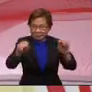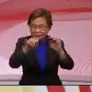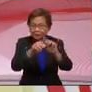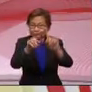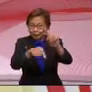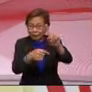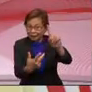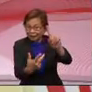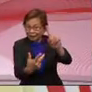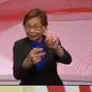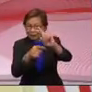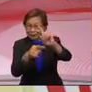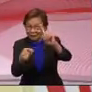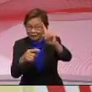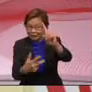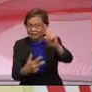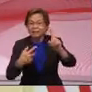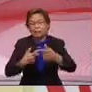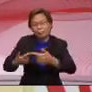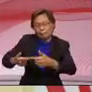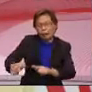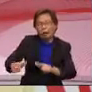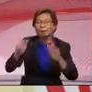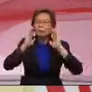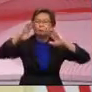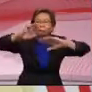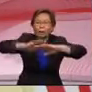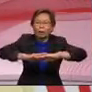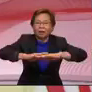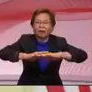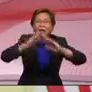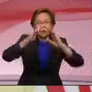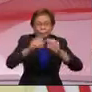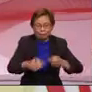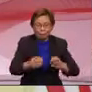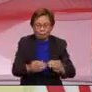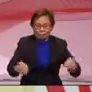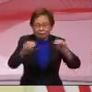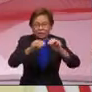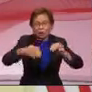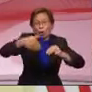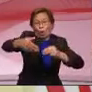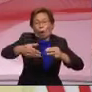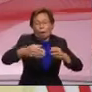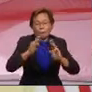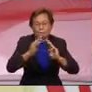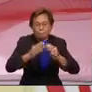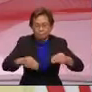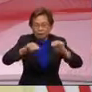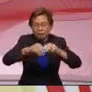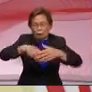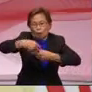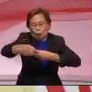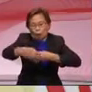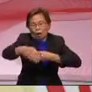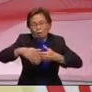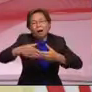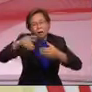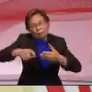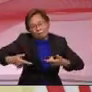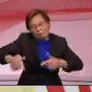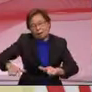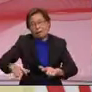juga membenarkan bersemayang di perkarangan masjid. Kita benarkan dengan syarat ada penjarakan